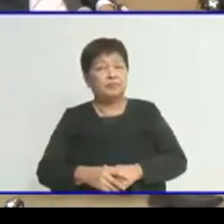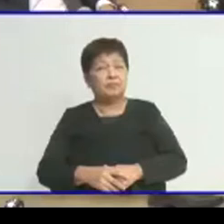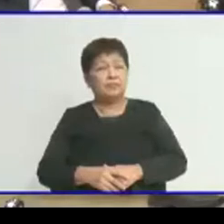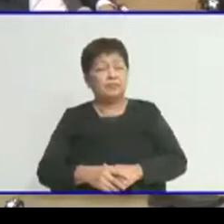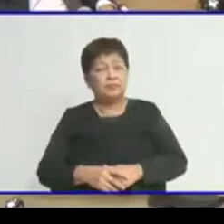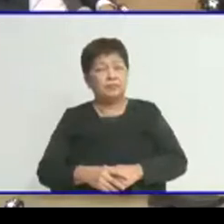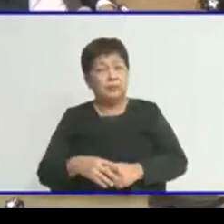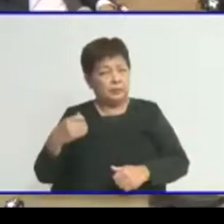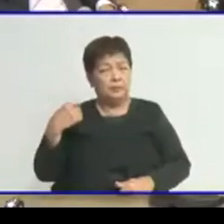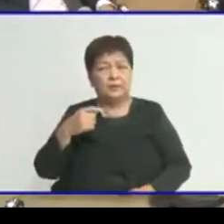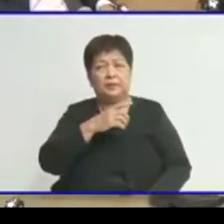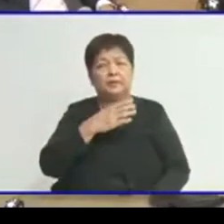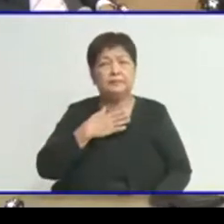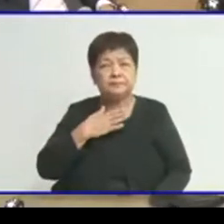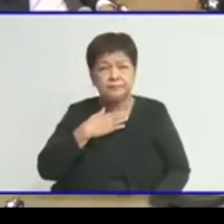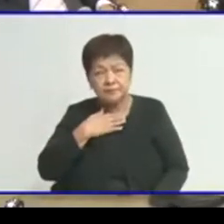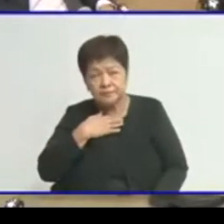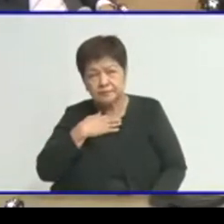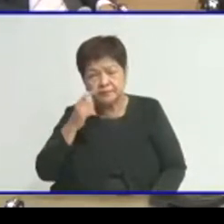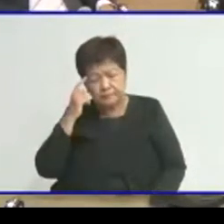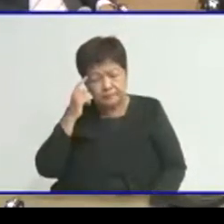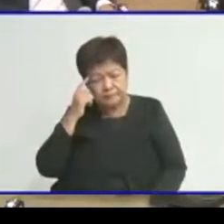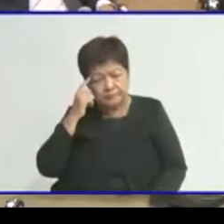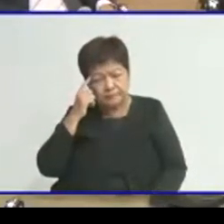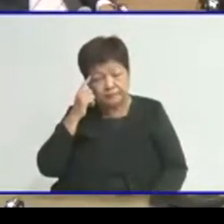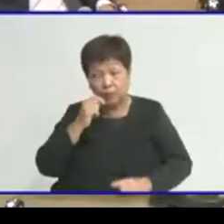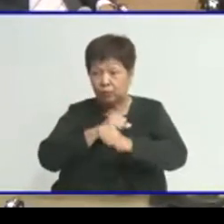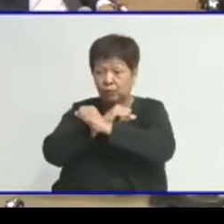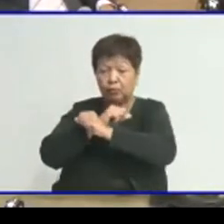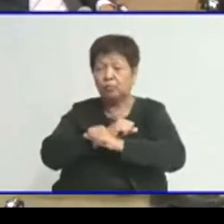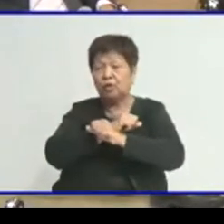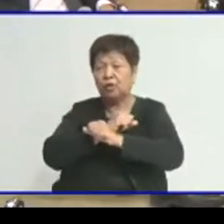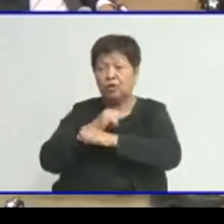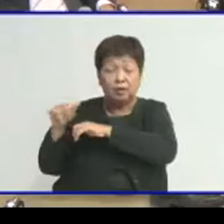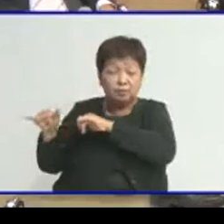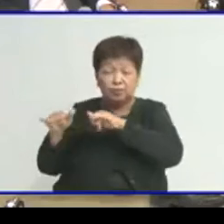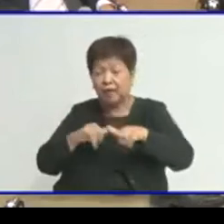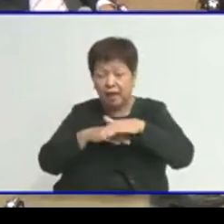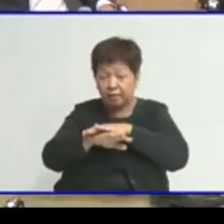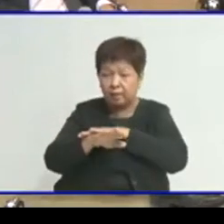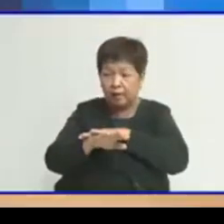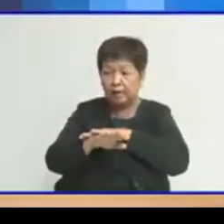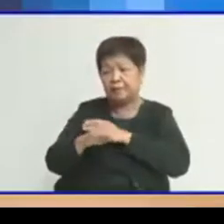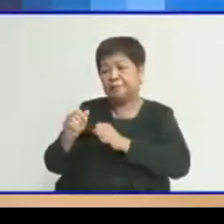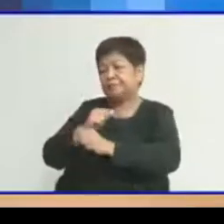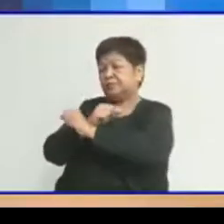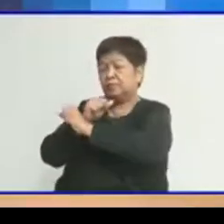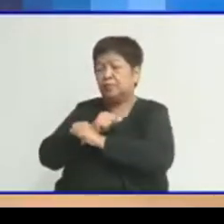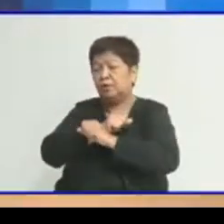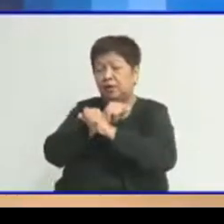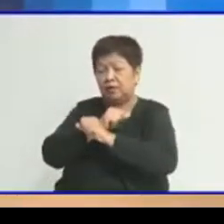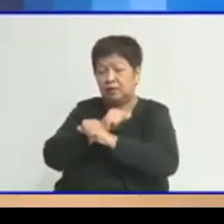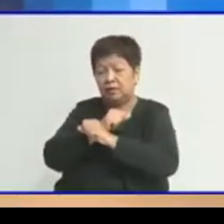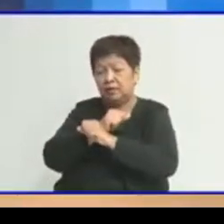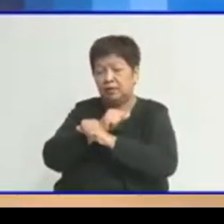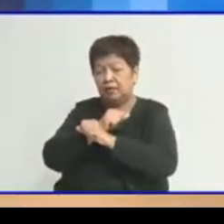ที่ปัจจุบันนี้ก็ได้ทำงานในการคุ้มครองผู้ลี้ภัยแล้วก็ผู้ขอลี้ภัยอยู่นะคะสำหรับผู้ลี้ภัยและผู้ขอลี้ภัยในเขตเมืองเนี่ยเ